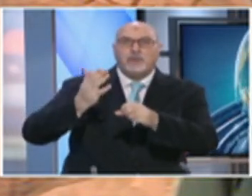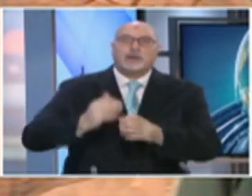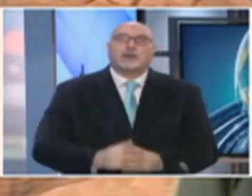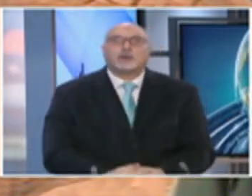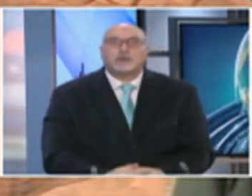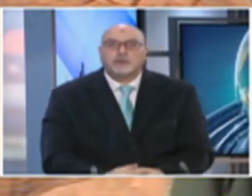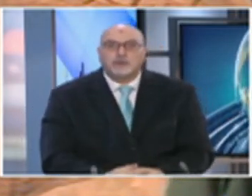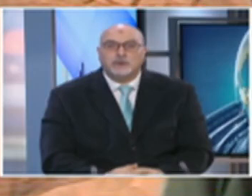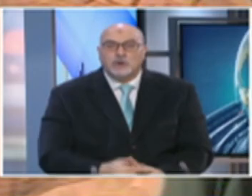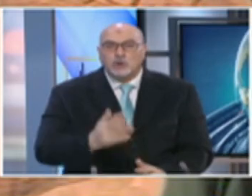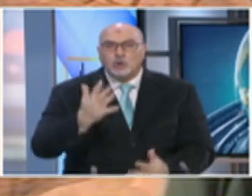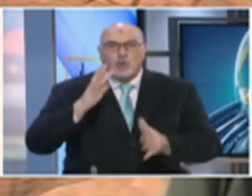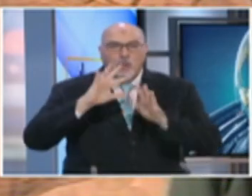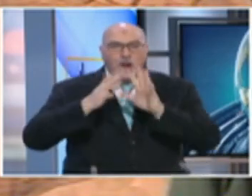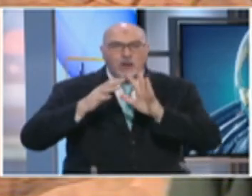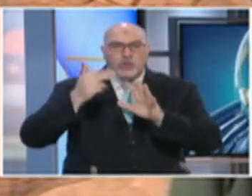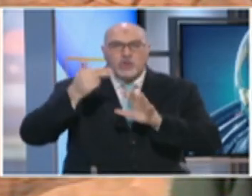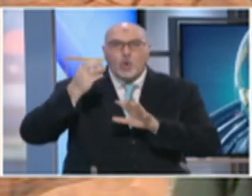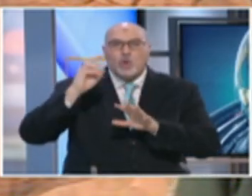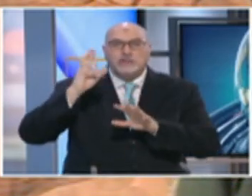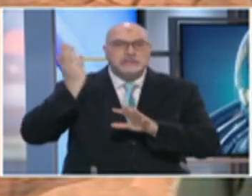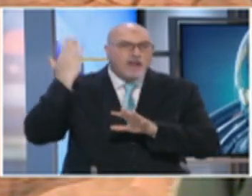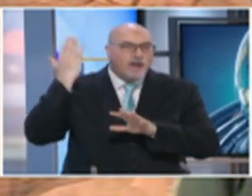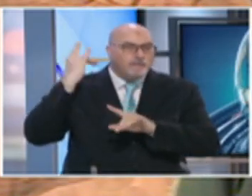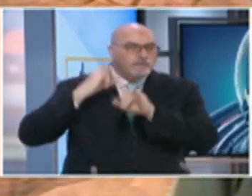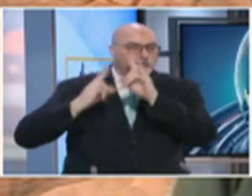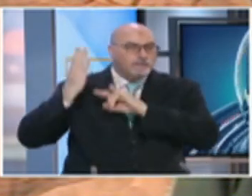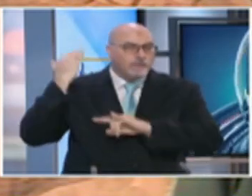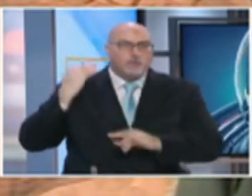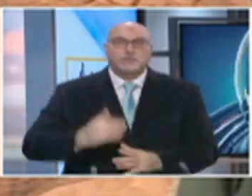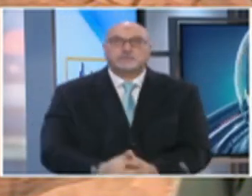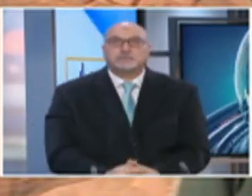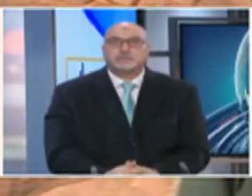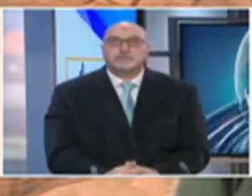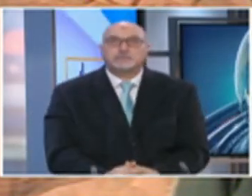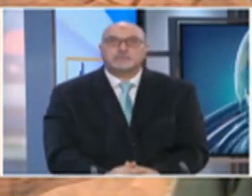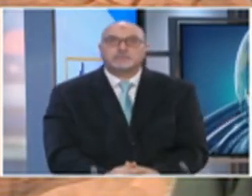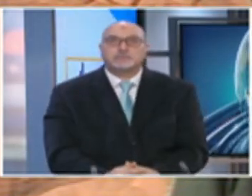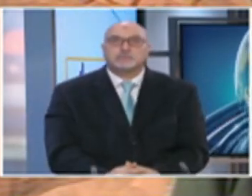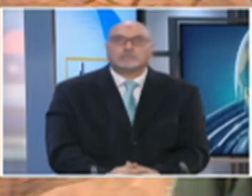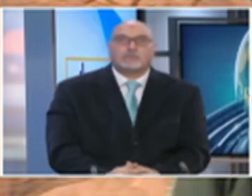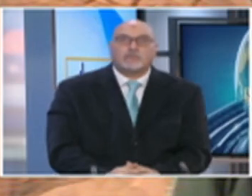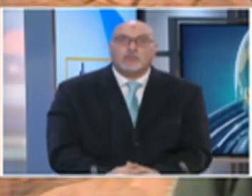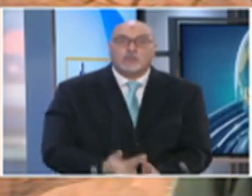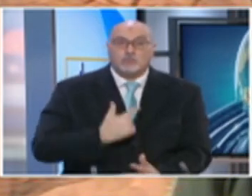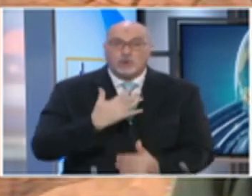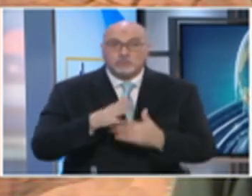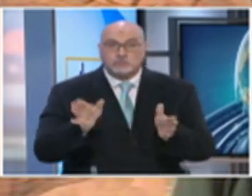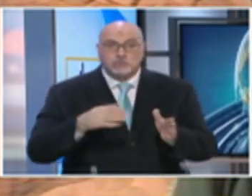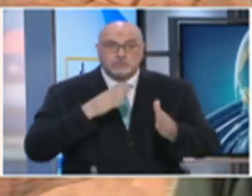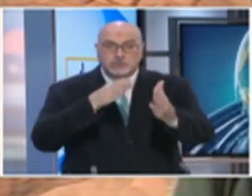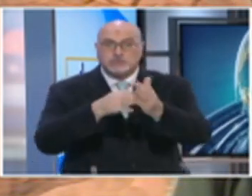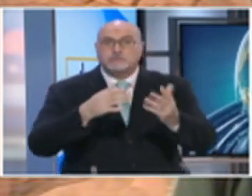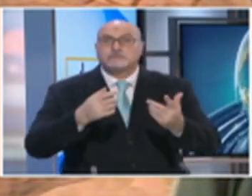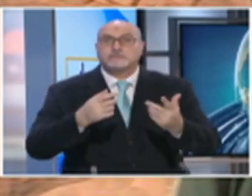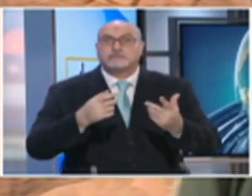يعني نيوليتيك وبوست نيوليتيك. و يعني الدراسة الآن فتحت من أجل الغرض منها، الهدف منها هو